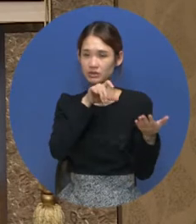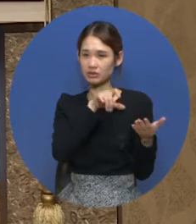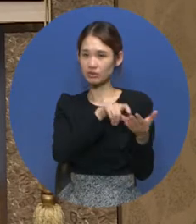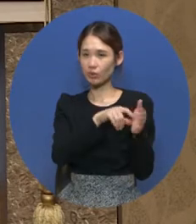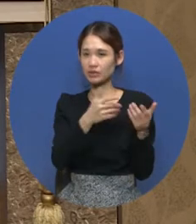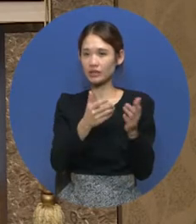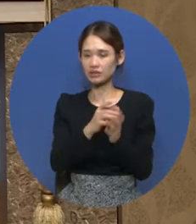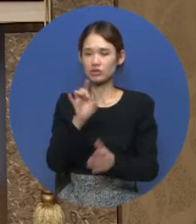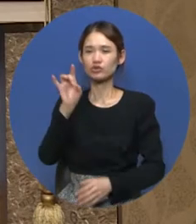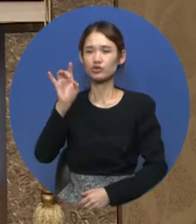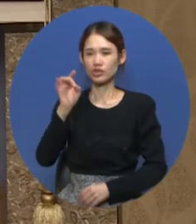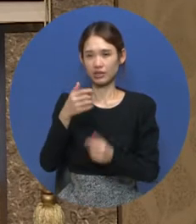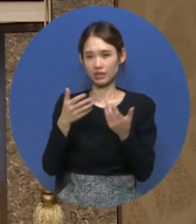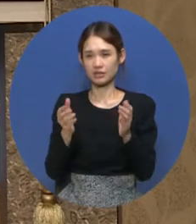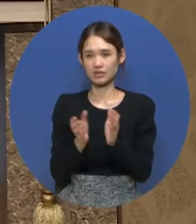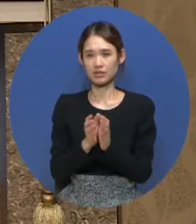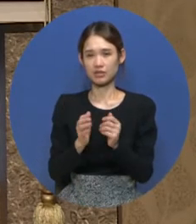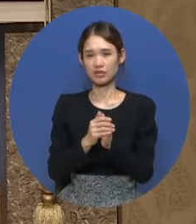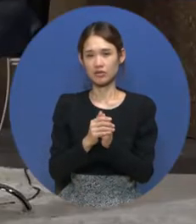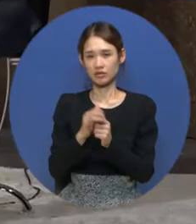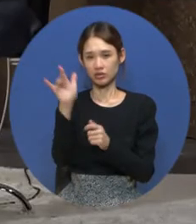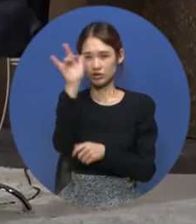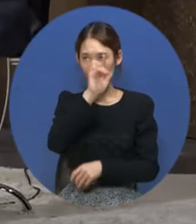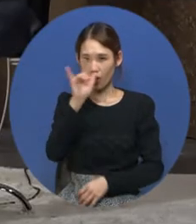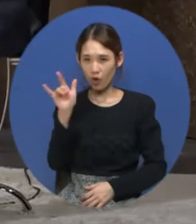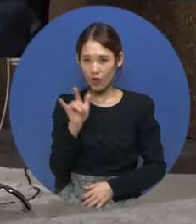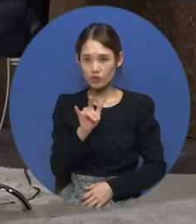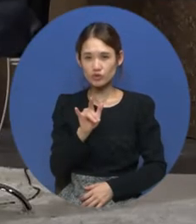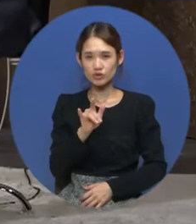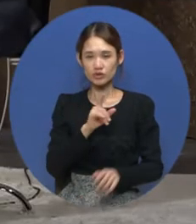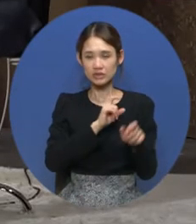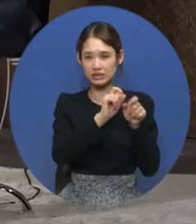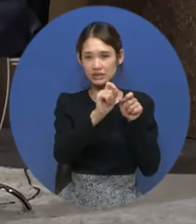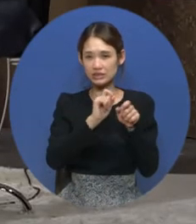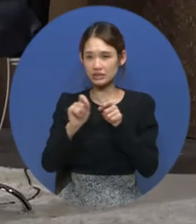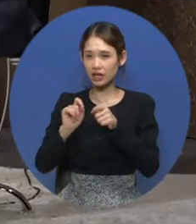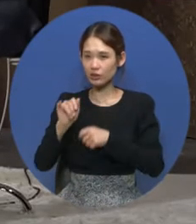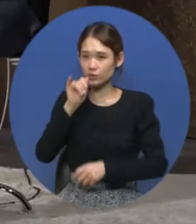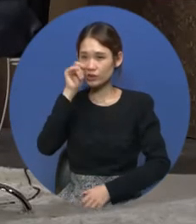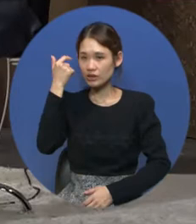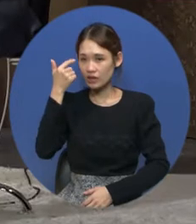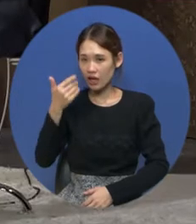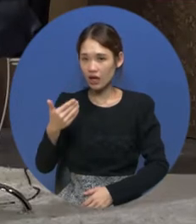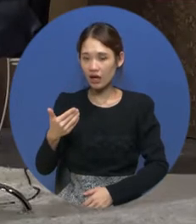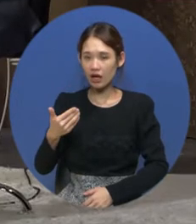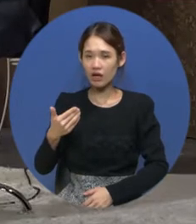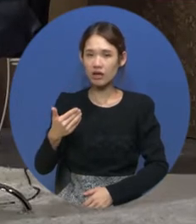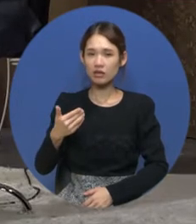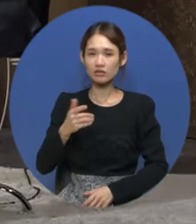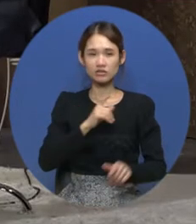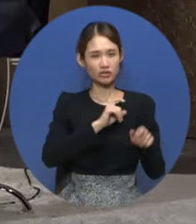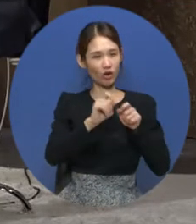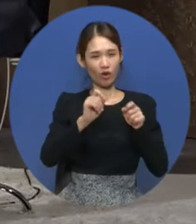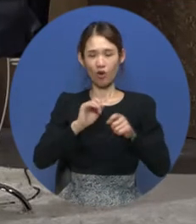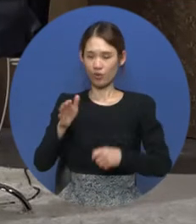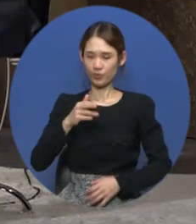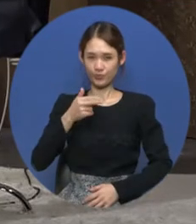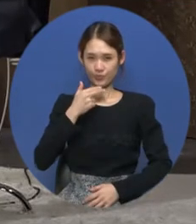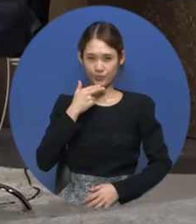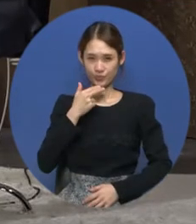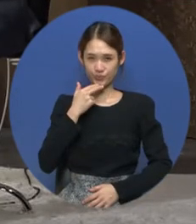유일한 단체입니다 아 네 그럼 에 전국적으로 또 지사도 있으시고 한 건가요 아니면 5절 국지 선 없습니다